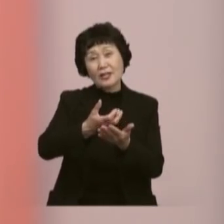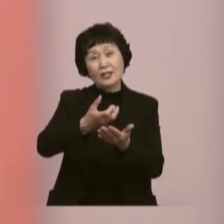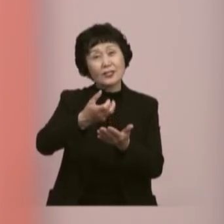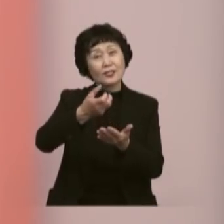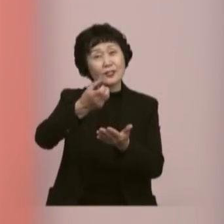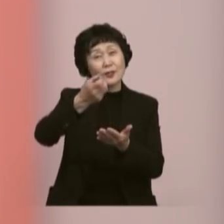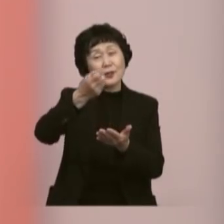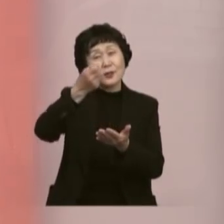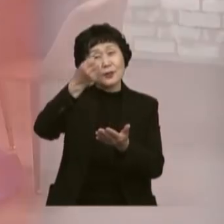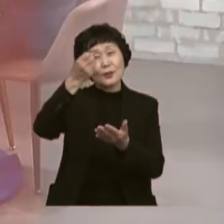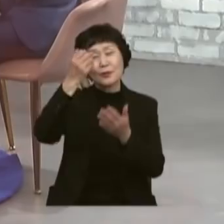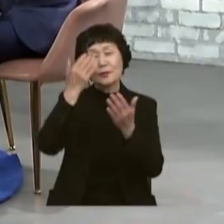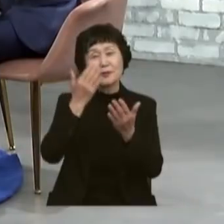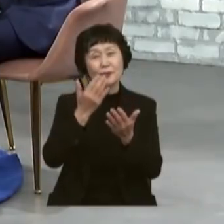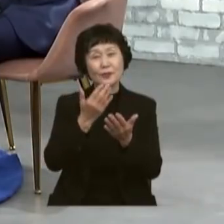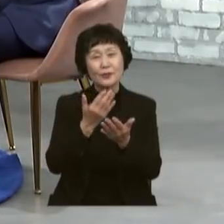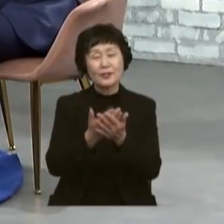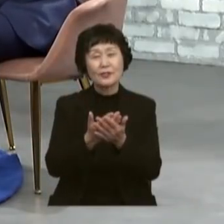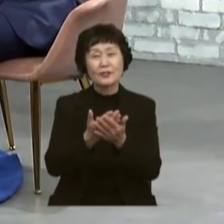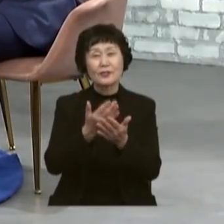받으옵소서